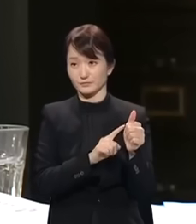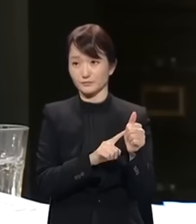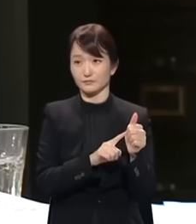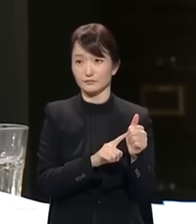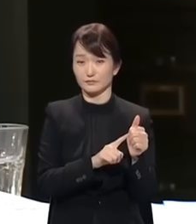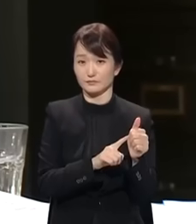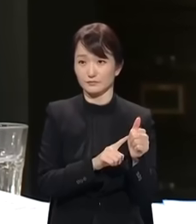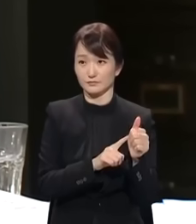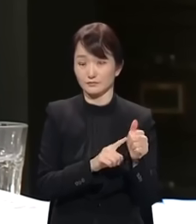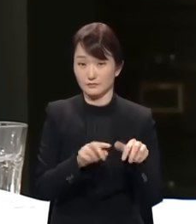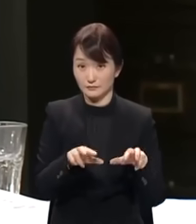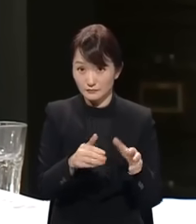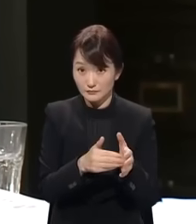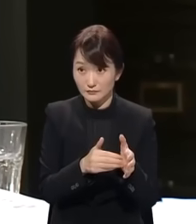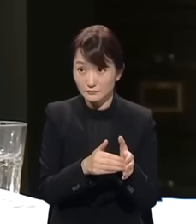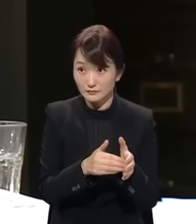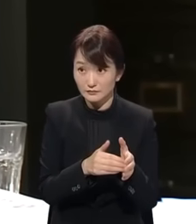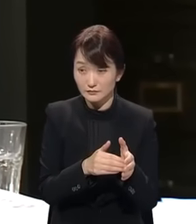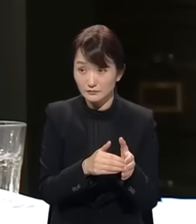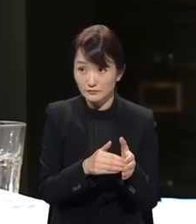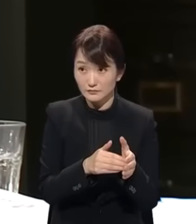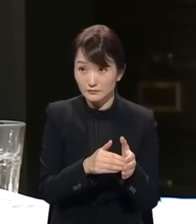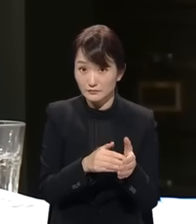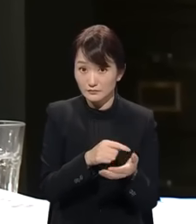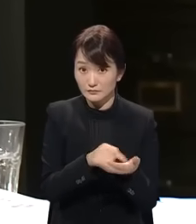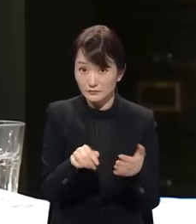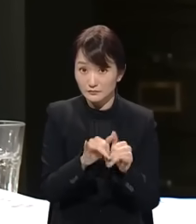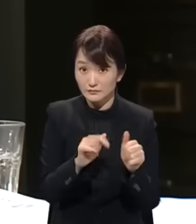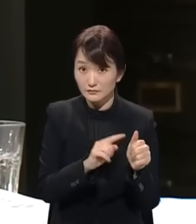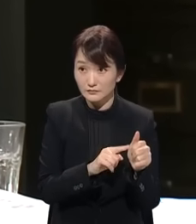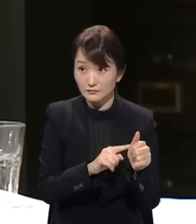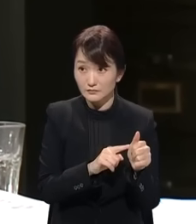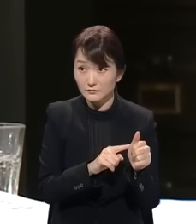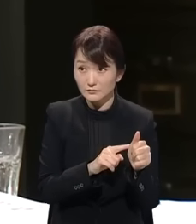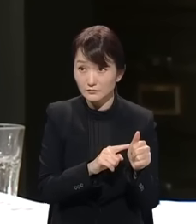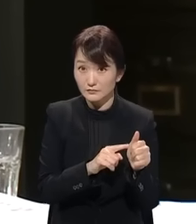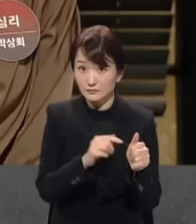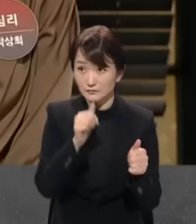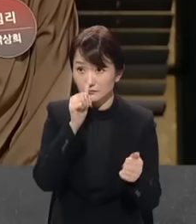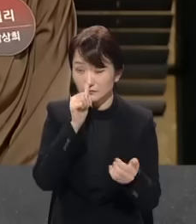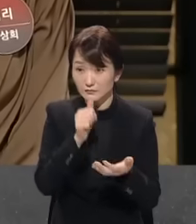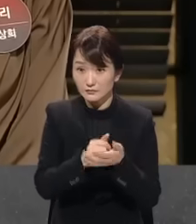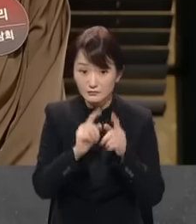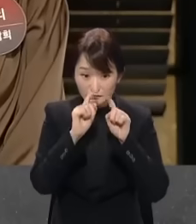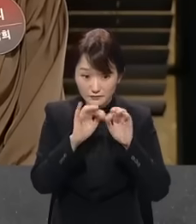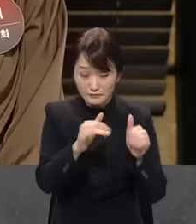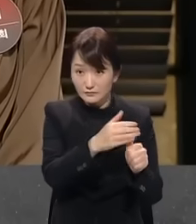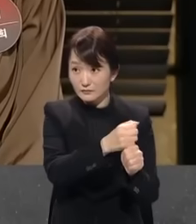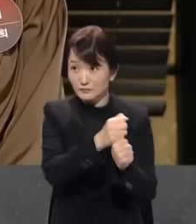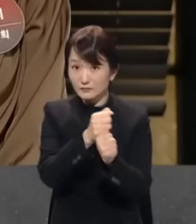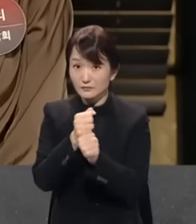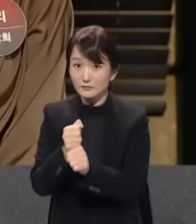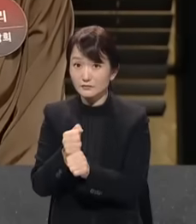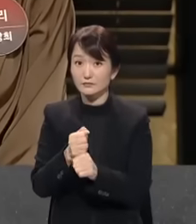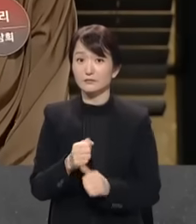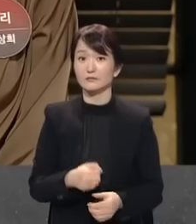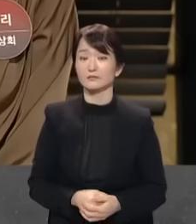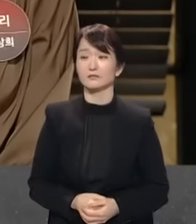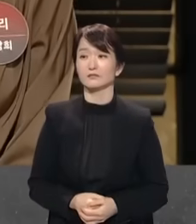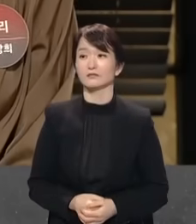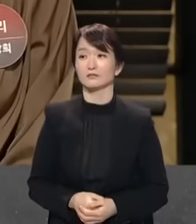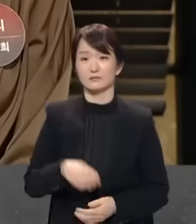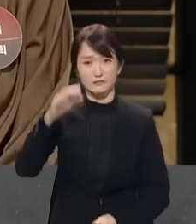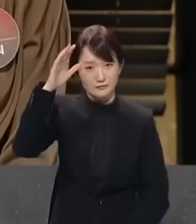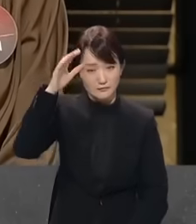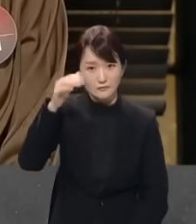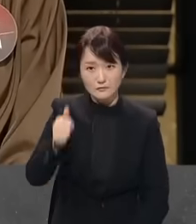대리기사분 어떻게 보면 지금까지는 약간 일방적인 피해자 아닌가 싶었는데 피의자로 입건이 됐다고요. 네, 그러니까 왜냐하면 이